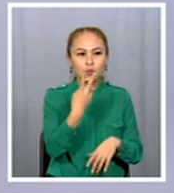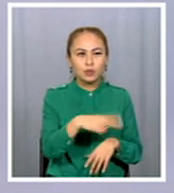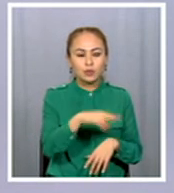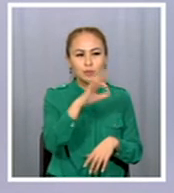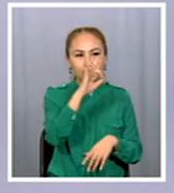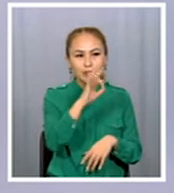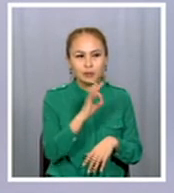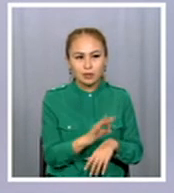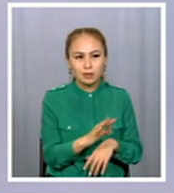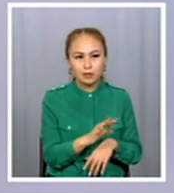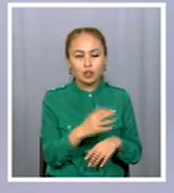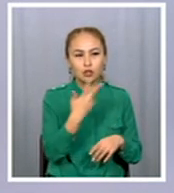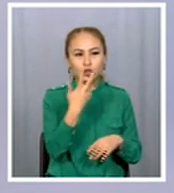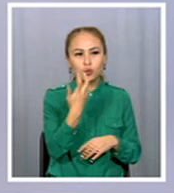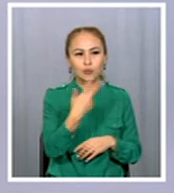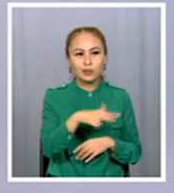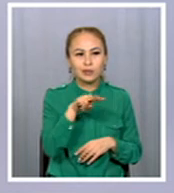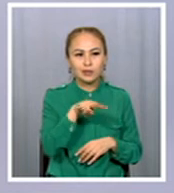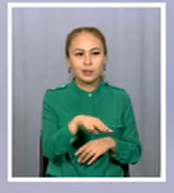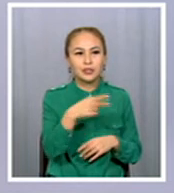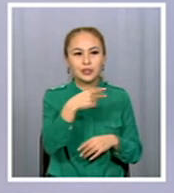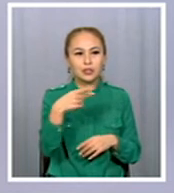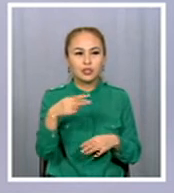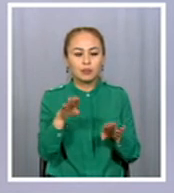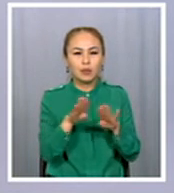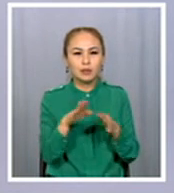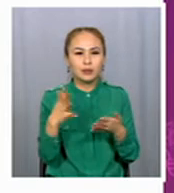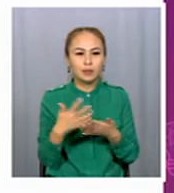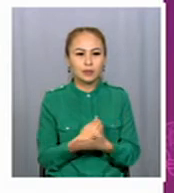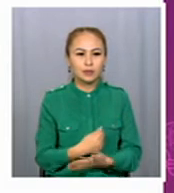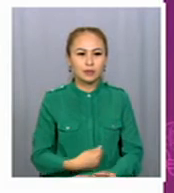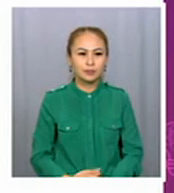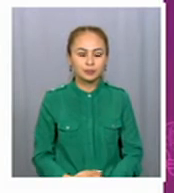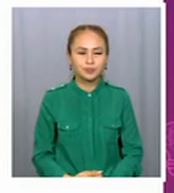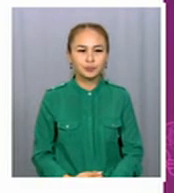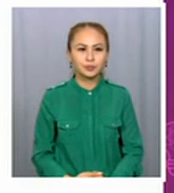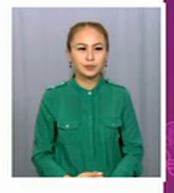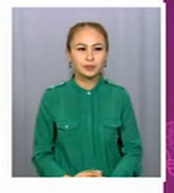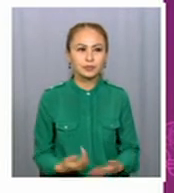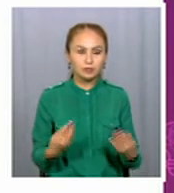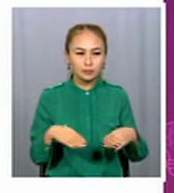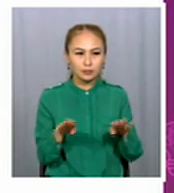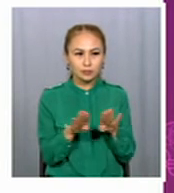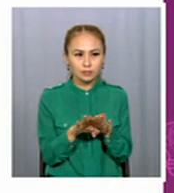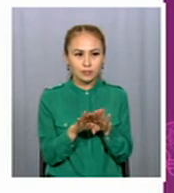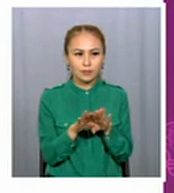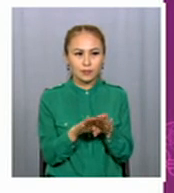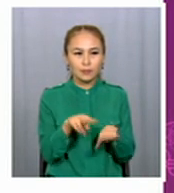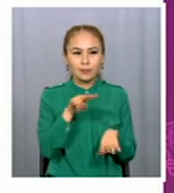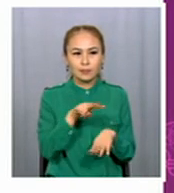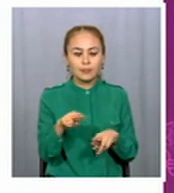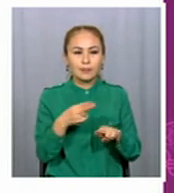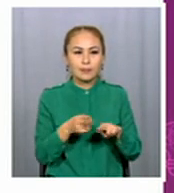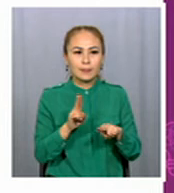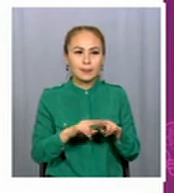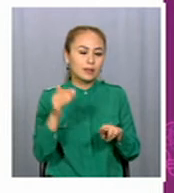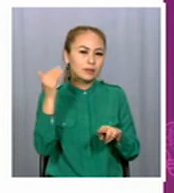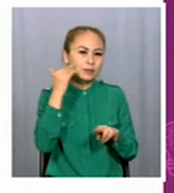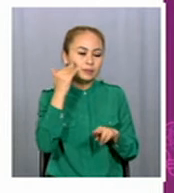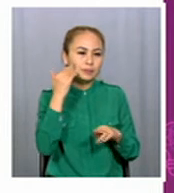220%-ы 330 литрге тең шаманы табыңыз. Яғни бұл жерде балалар литр деген шамамен жұмыс